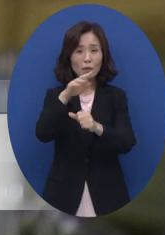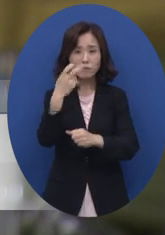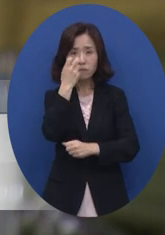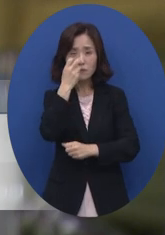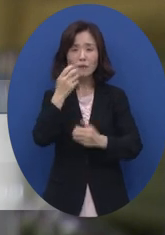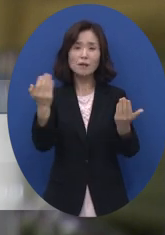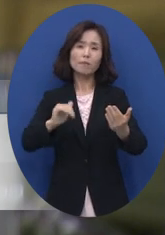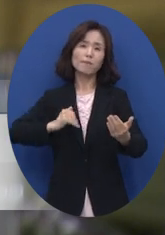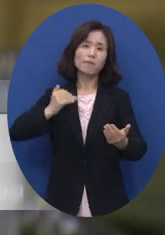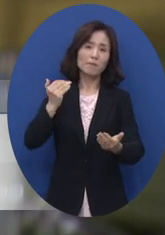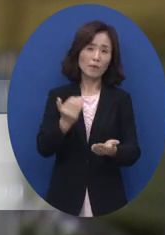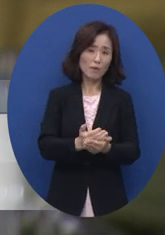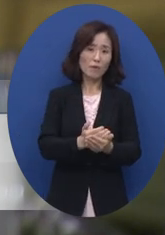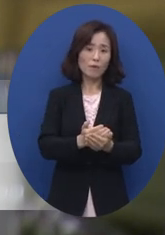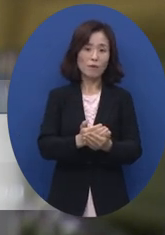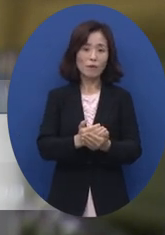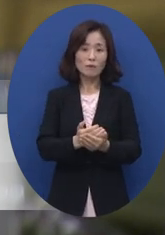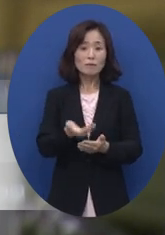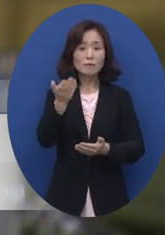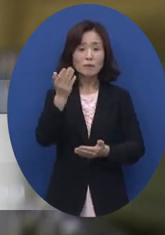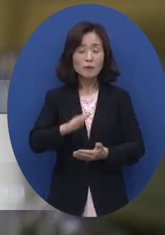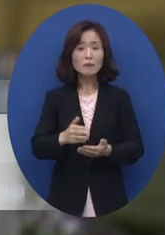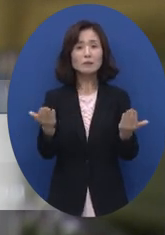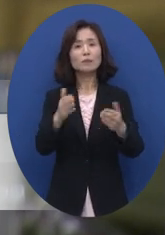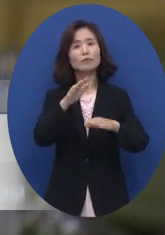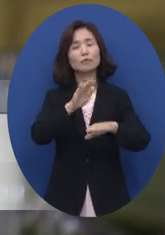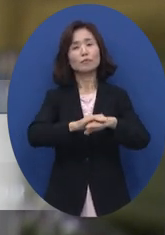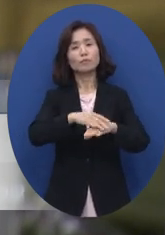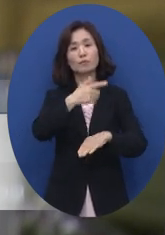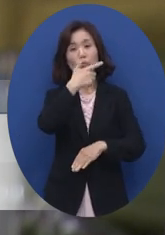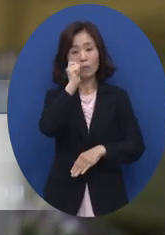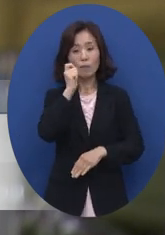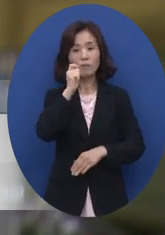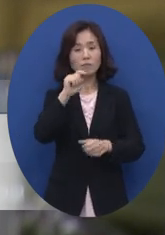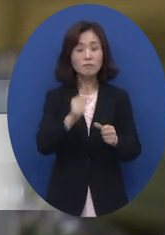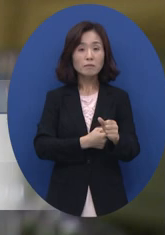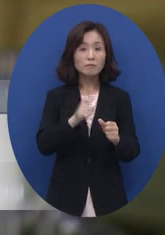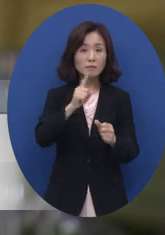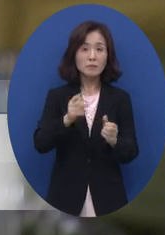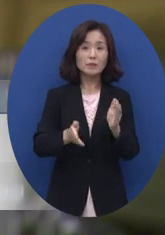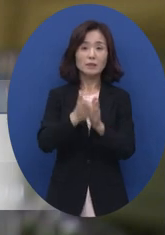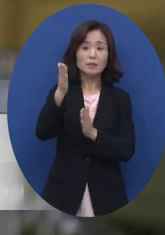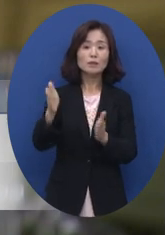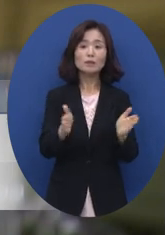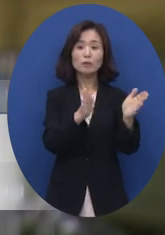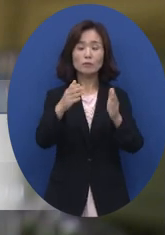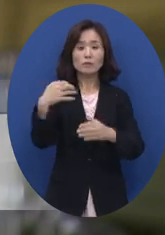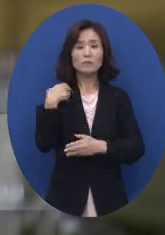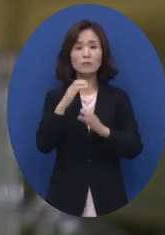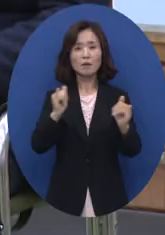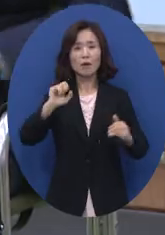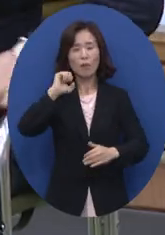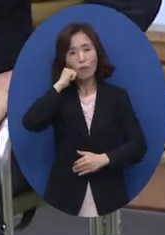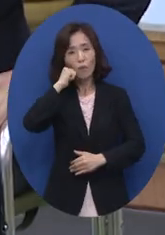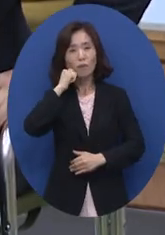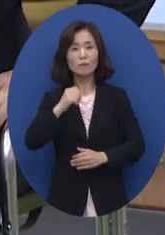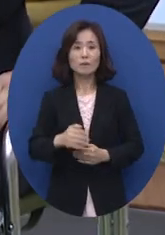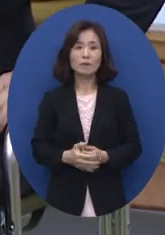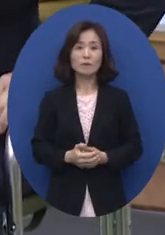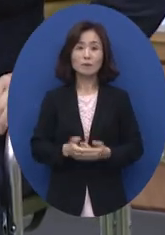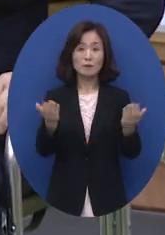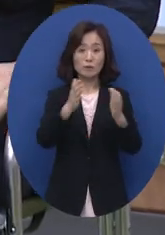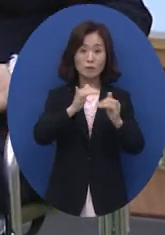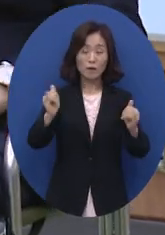그런 업무들이 굉장히 많습니다 그런데 이제 인력 충원이 안되다보니 시군 담당자 가 굉장히 부담스러워 합니다